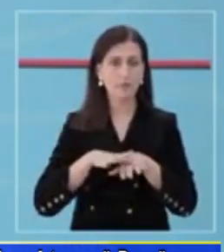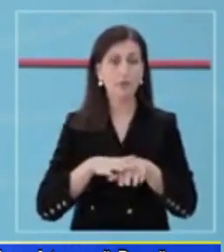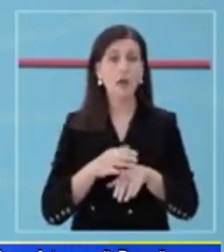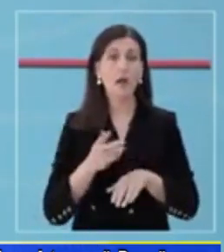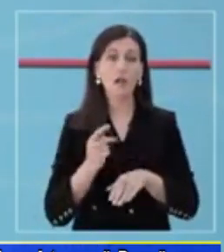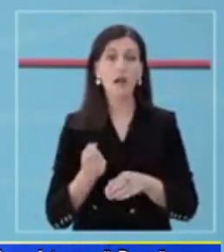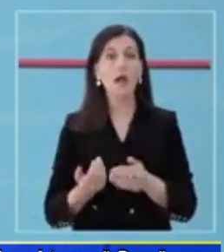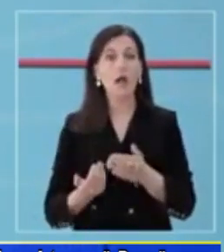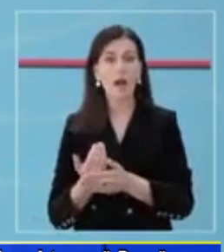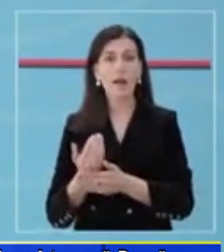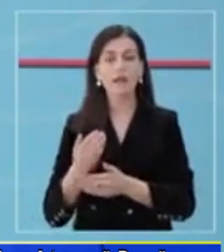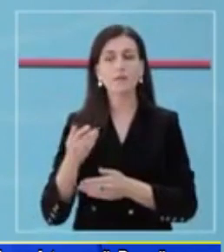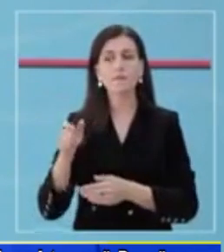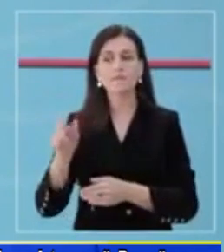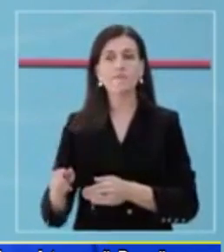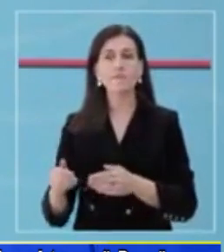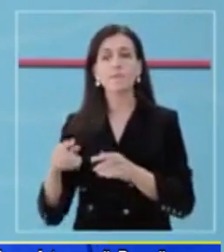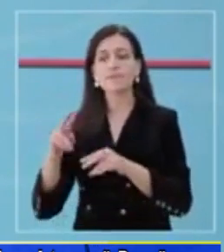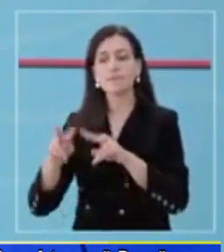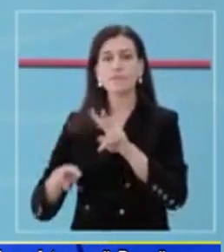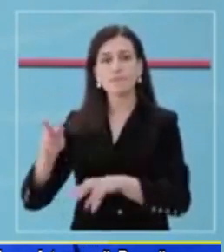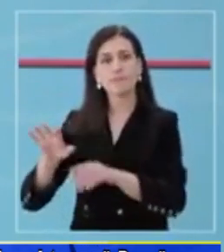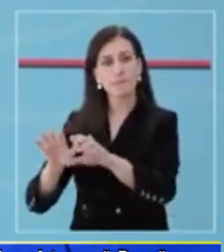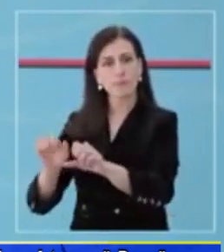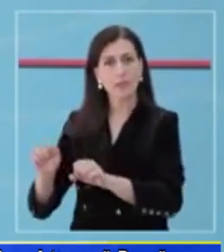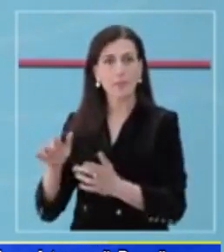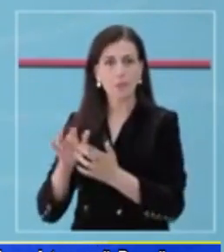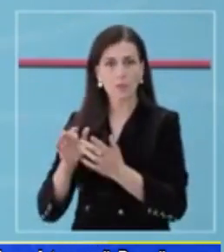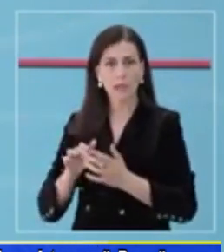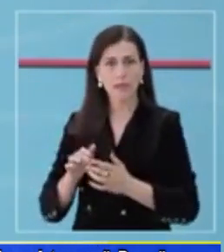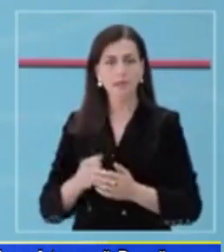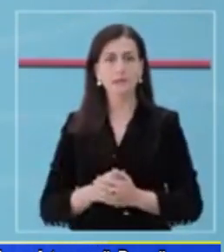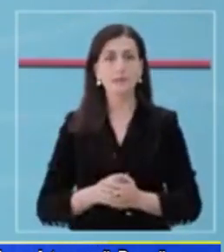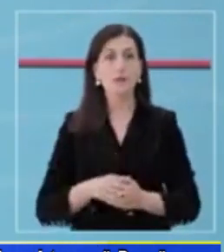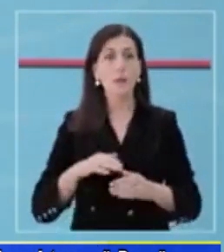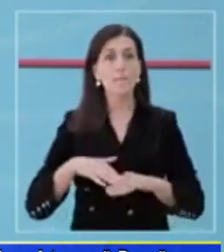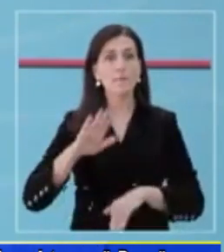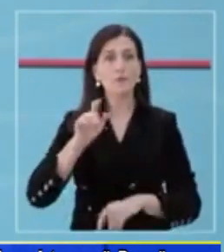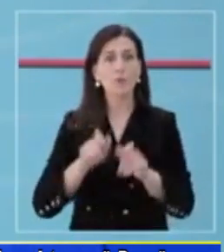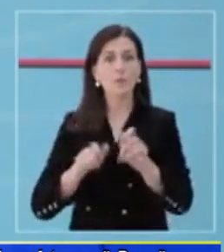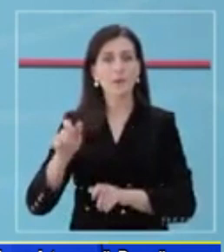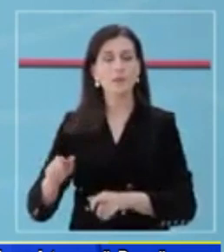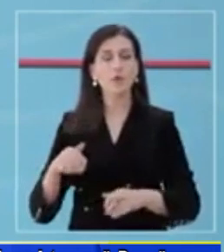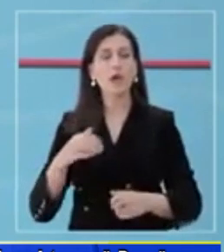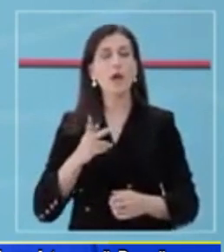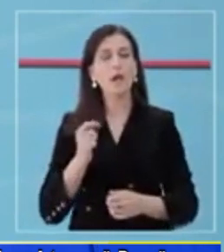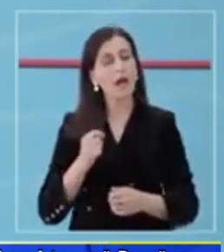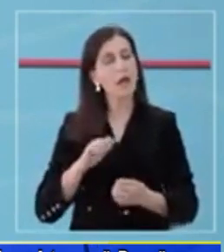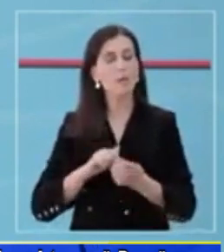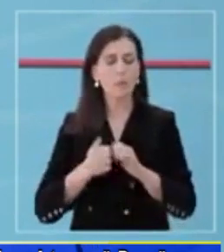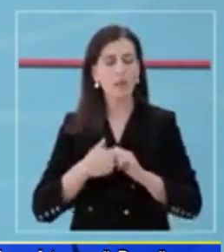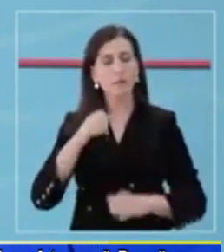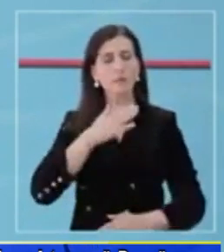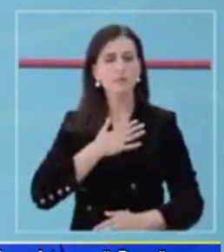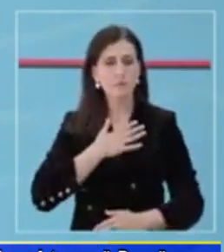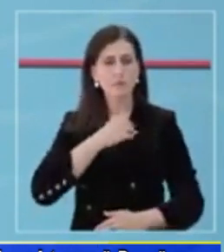tyre janë raste të reja në proces hetimi. Pjesa më e madhe të prekurve në 24 orët e fundit janë simptomatik, do me thënë